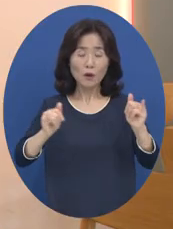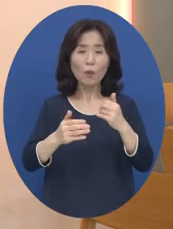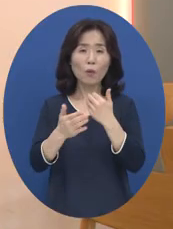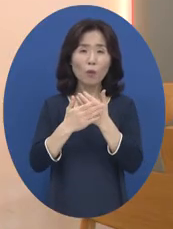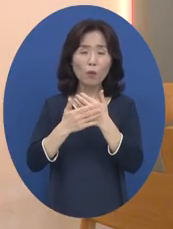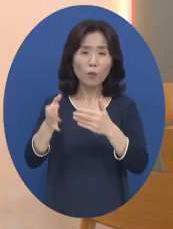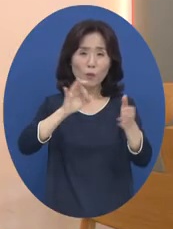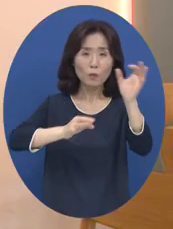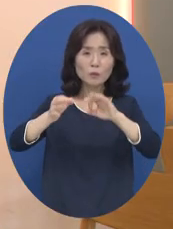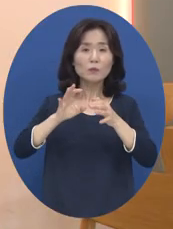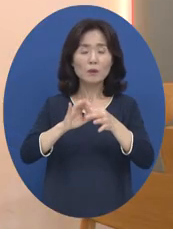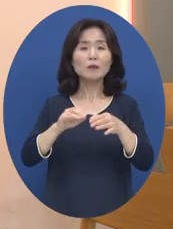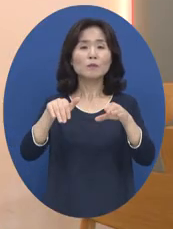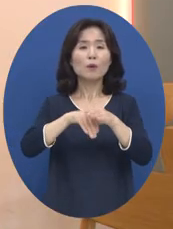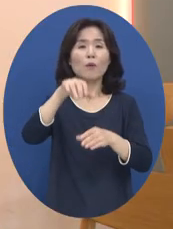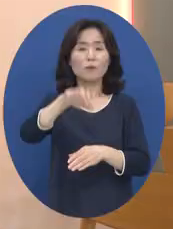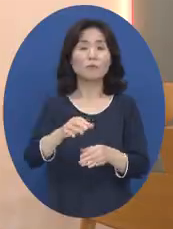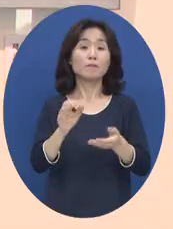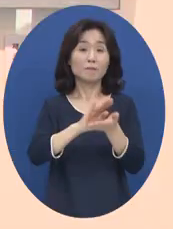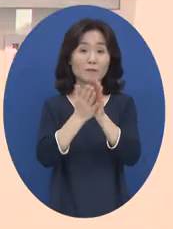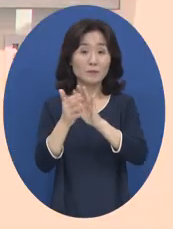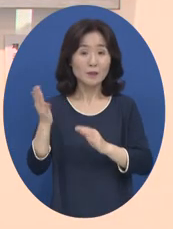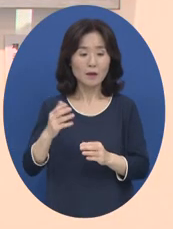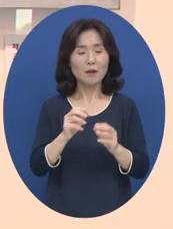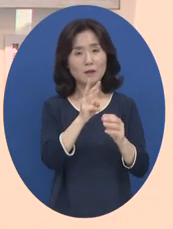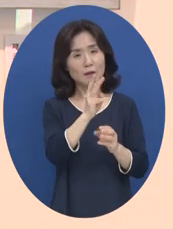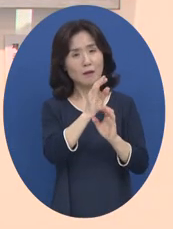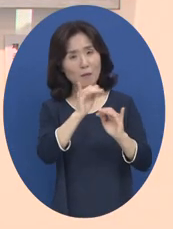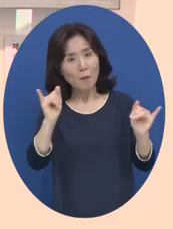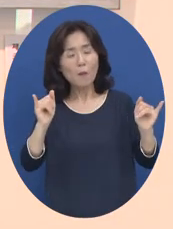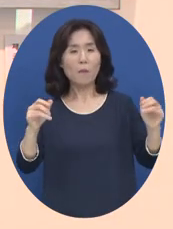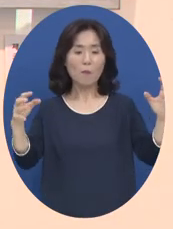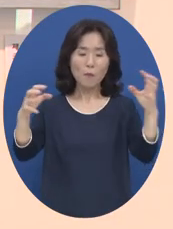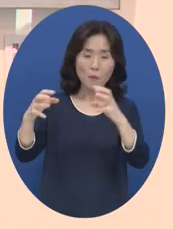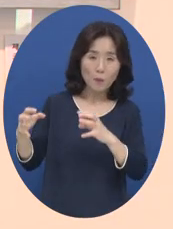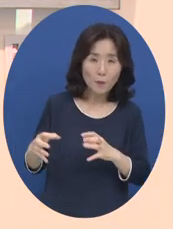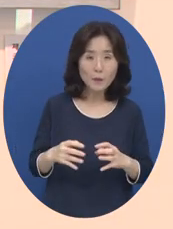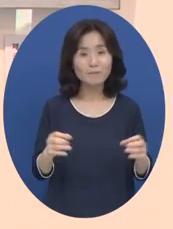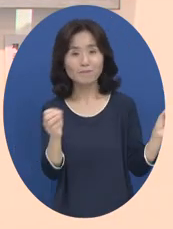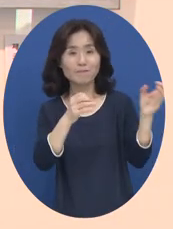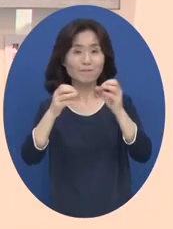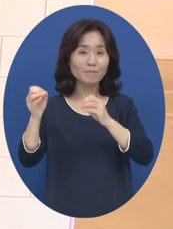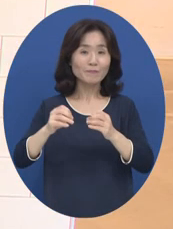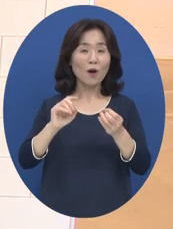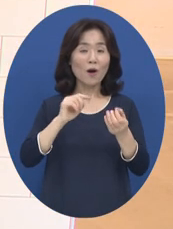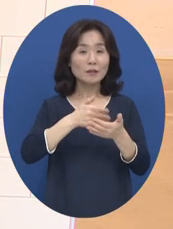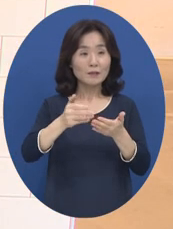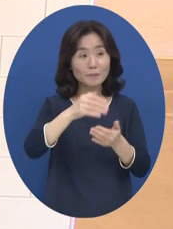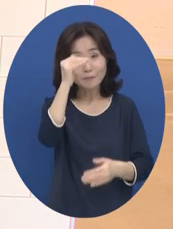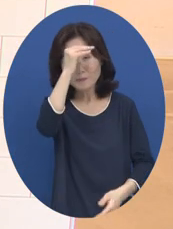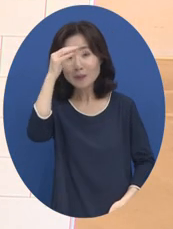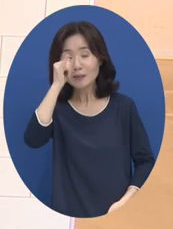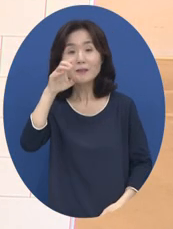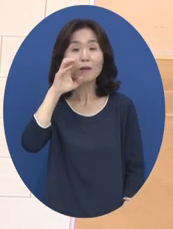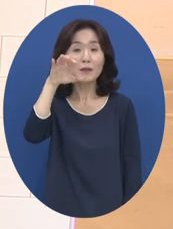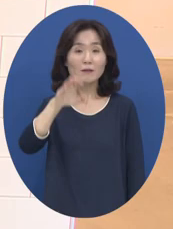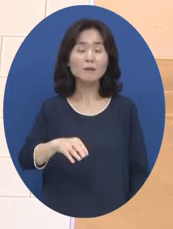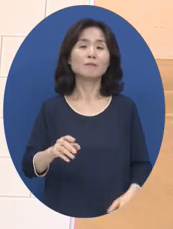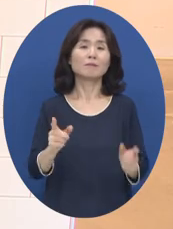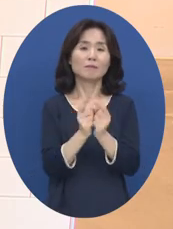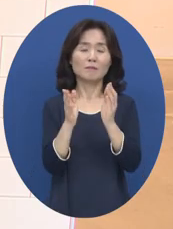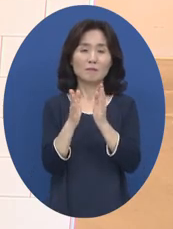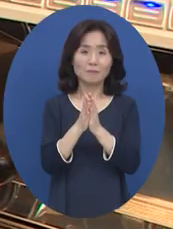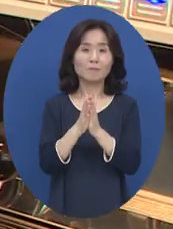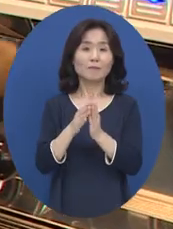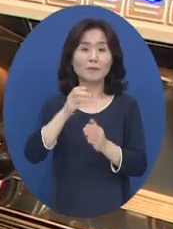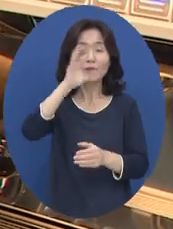태어났습니다. 삼삼오오 모여 이야기를 나누고 예술 작품들을 감상할 수 있는 이 카페에선 주민들이 직접 음료를 만들어